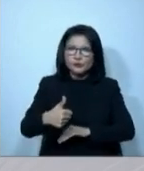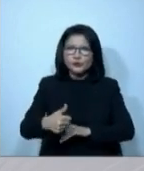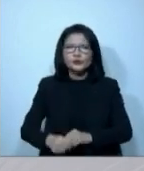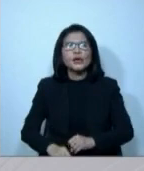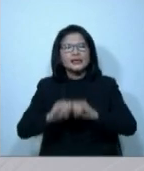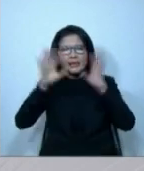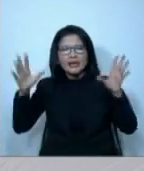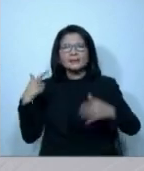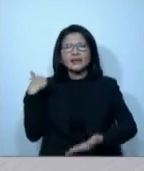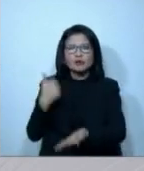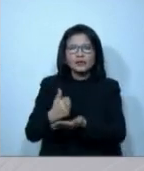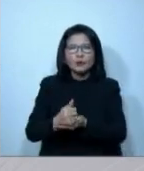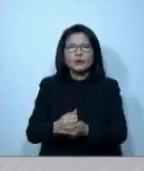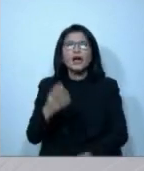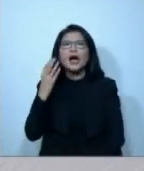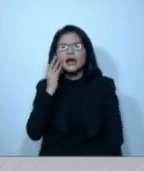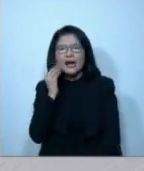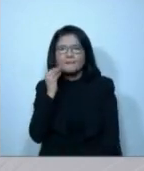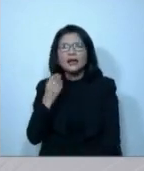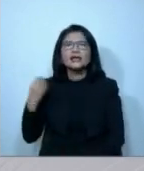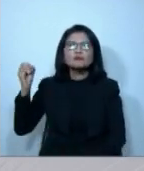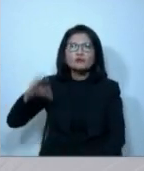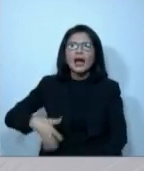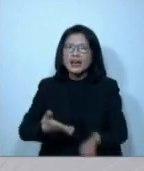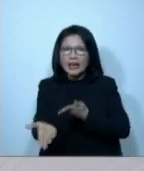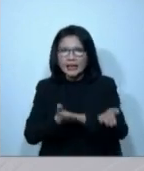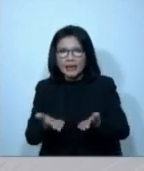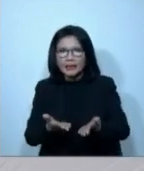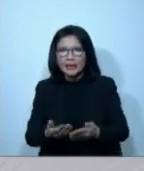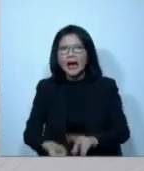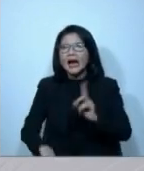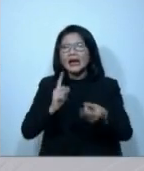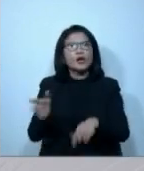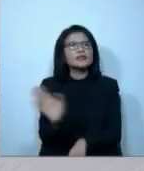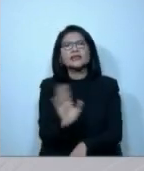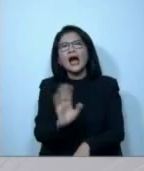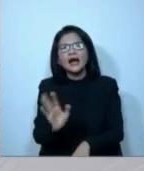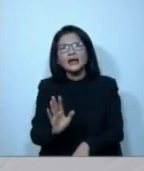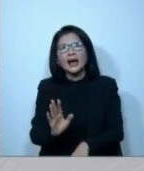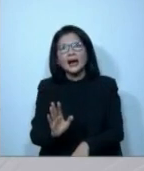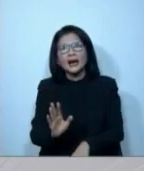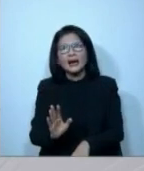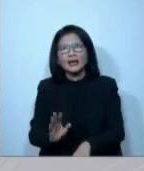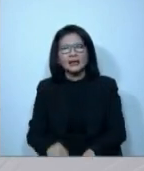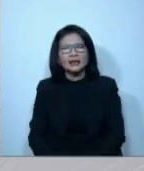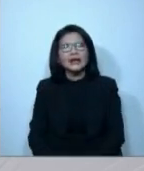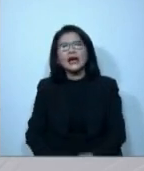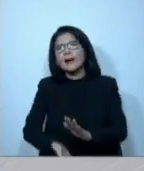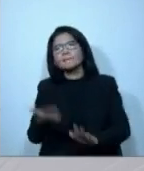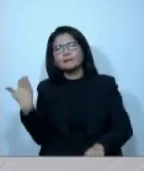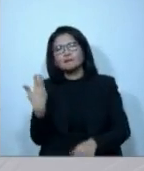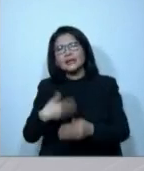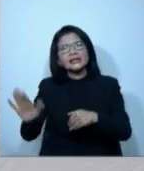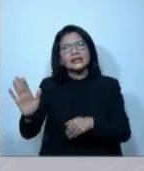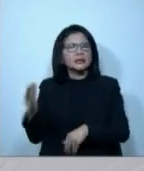transparan, akuntabel, mudah, murah, cepat dalam sebuah layanan. Tanpa itu dilakukan, mereka akan minggat dan mereka akan pergi, tidak